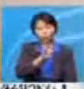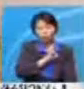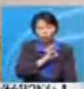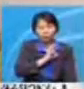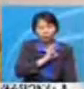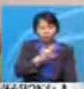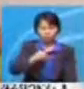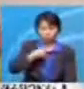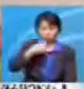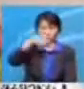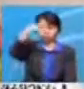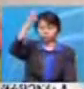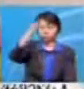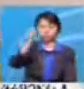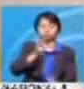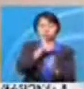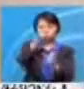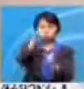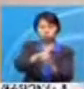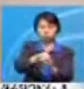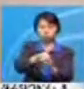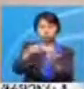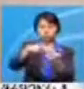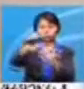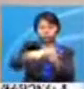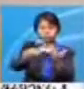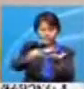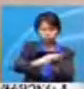dipilih untuk menjadi sebahagian daripada program tersebut.